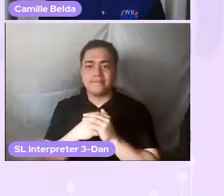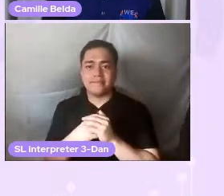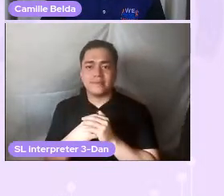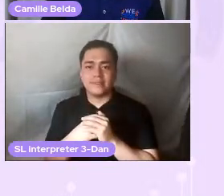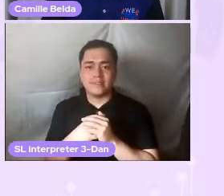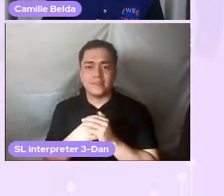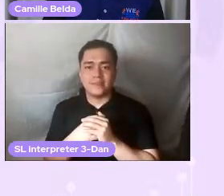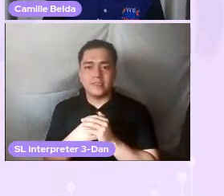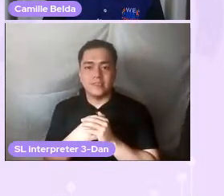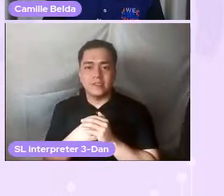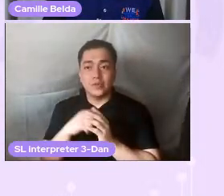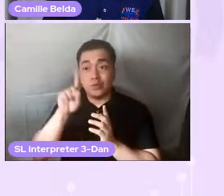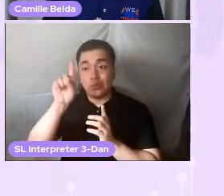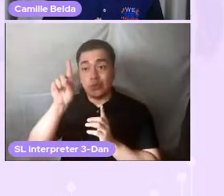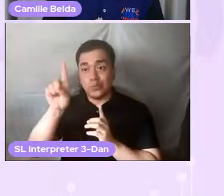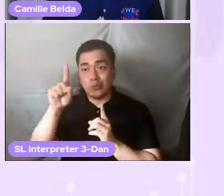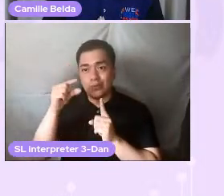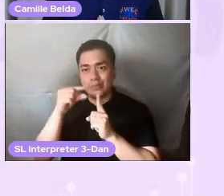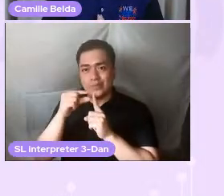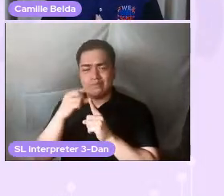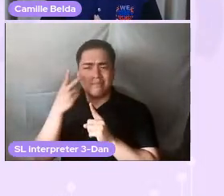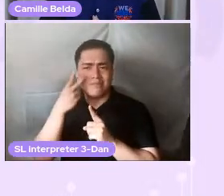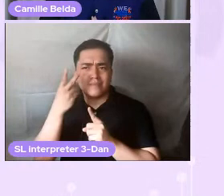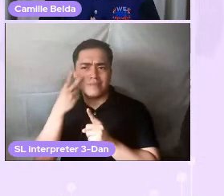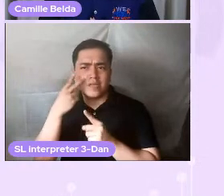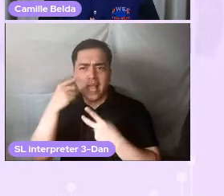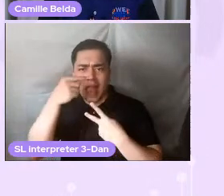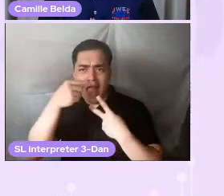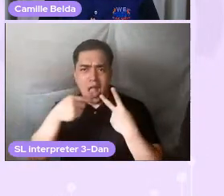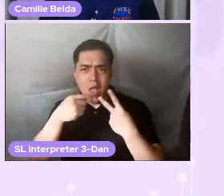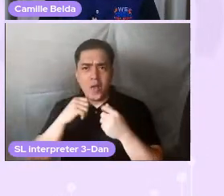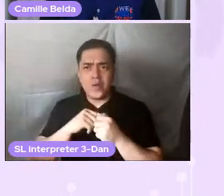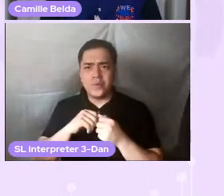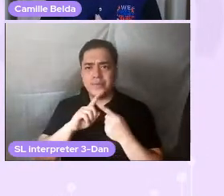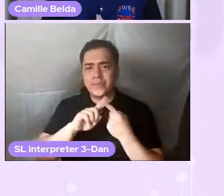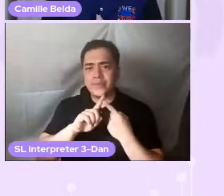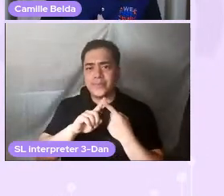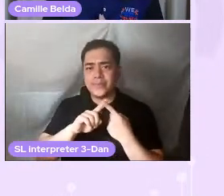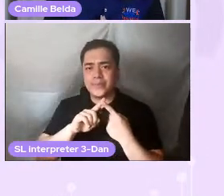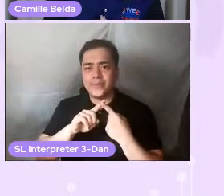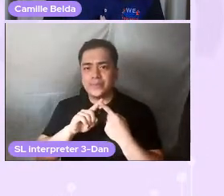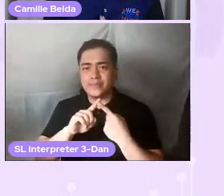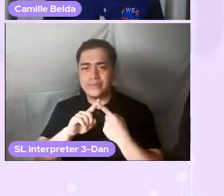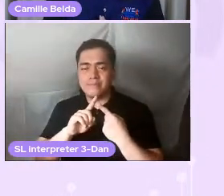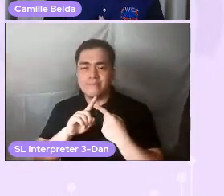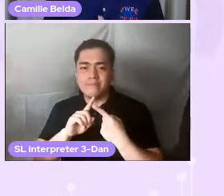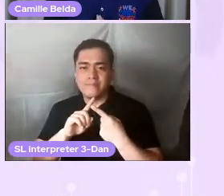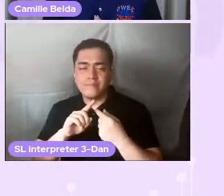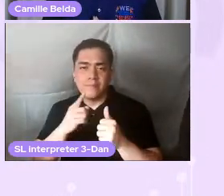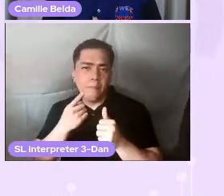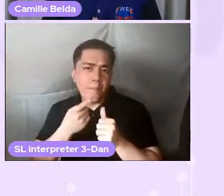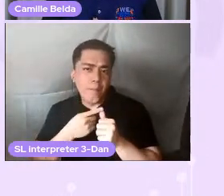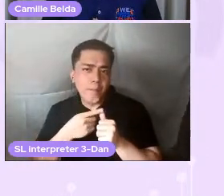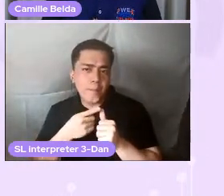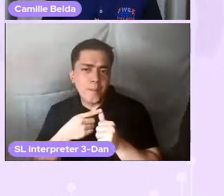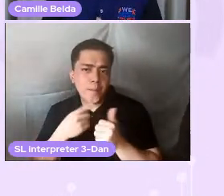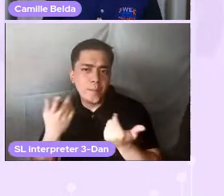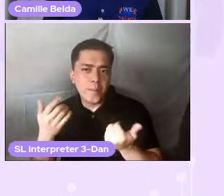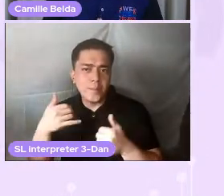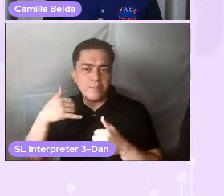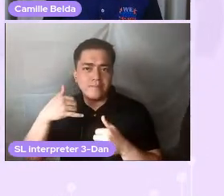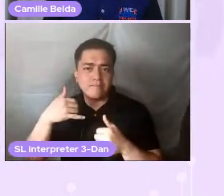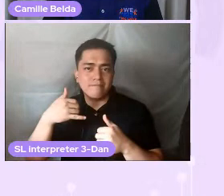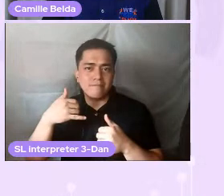Okay, so dito naman may nakikita ko parang utak, brain. Tapos may glasses siya, and then